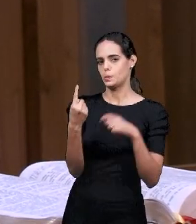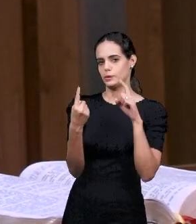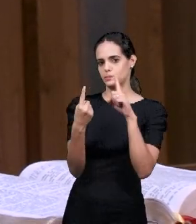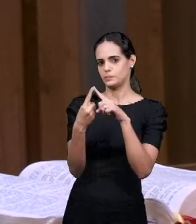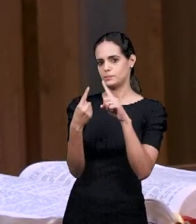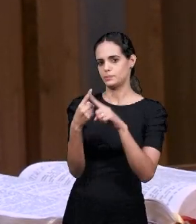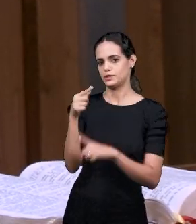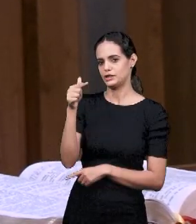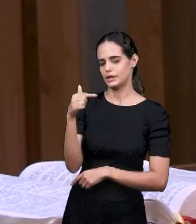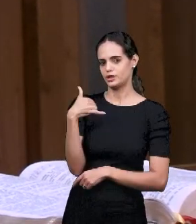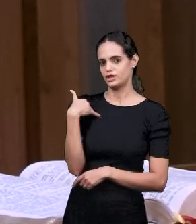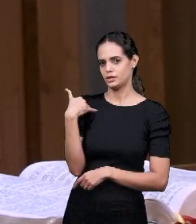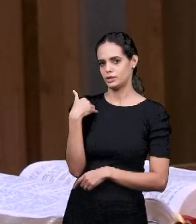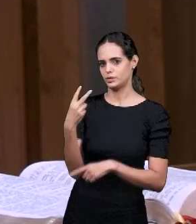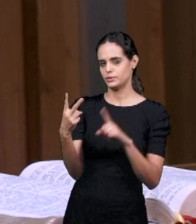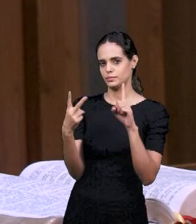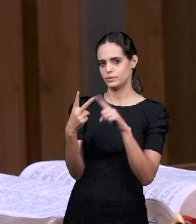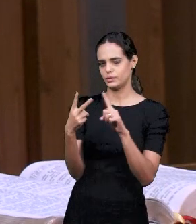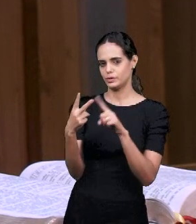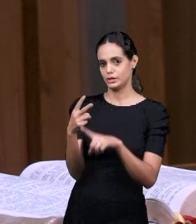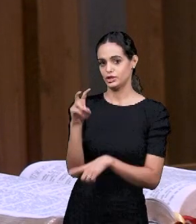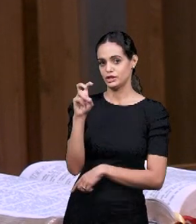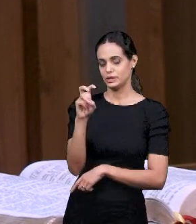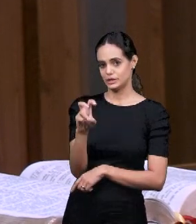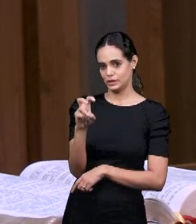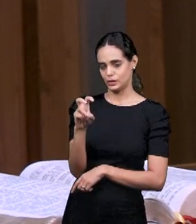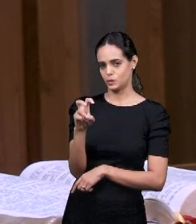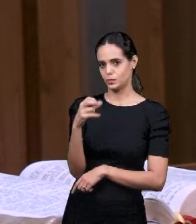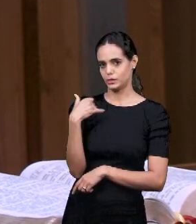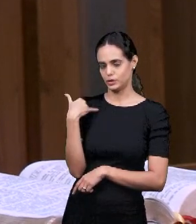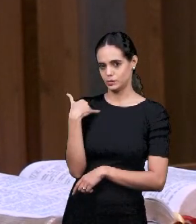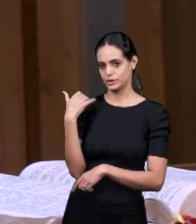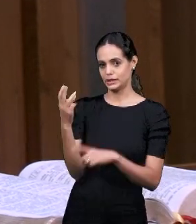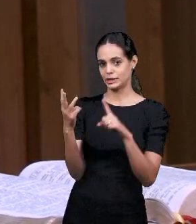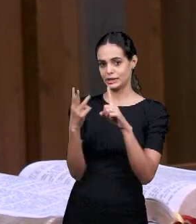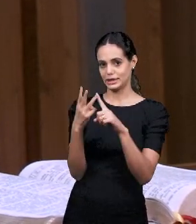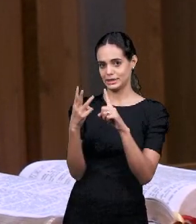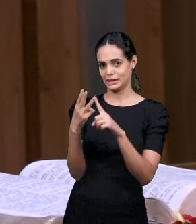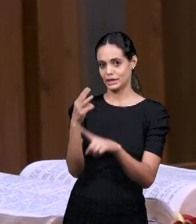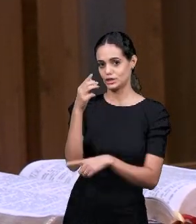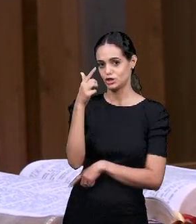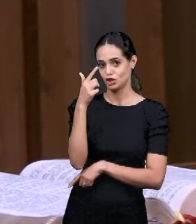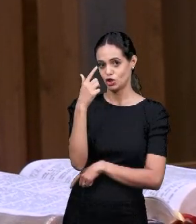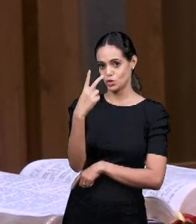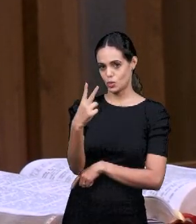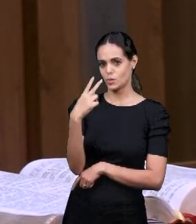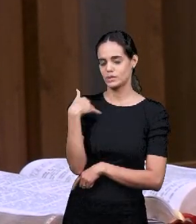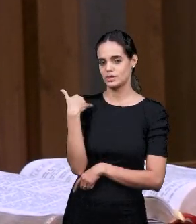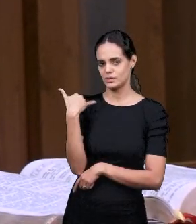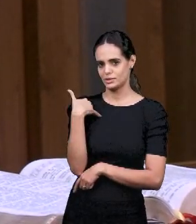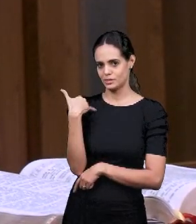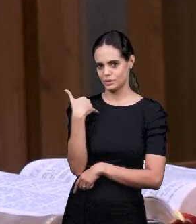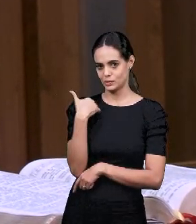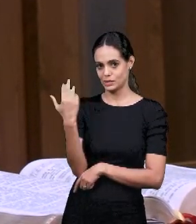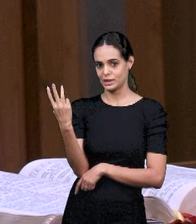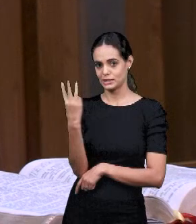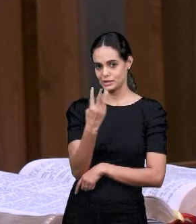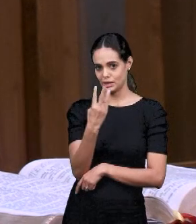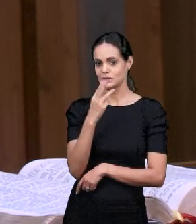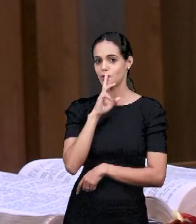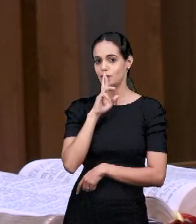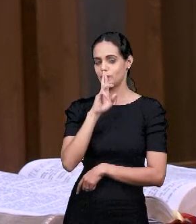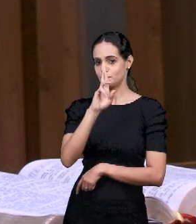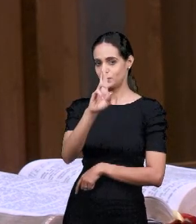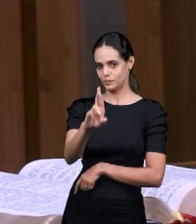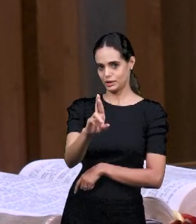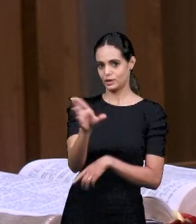ans, Ana Vitória, de 5 ans, et Ana Guilhermina, de 2 ans, vont répondre la question. Elles viennent du groupe des